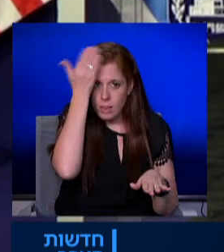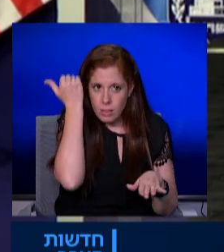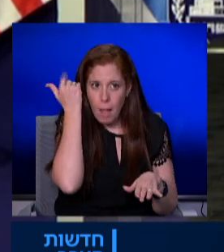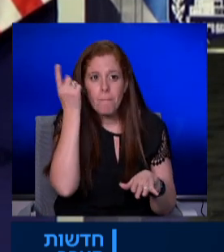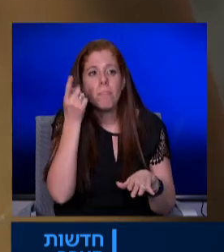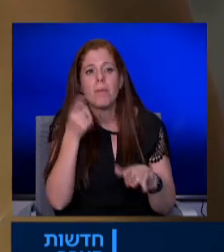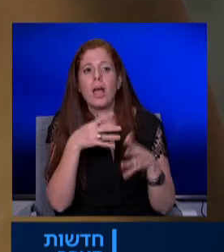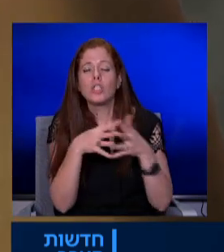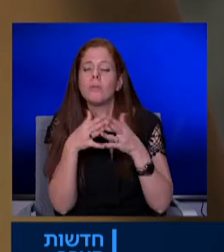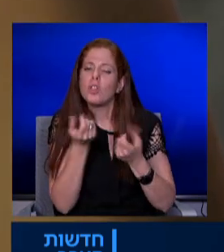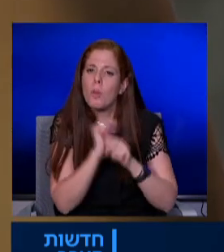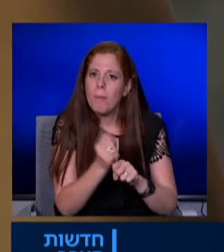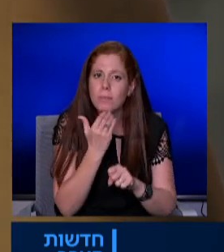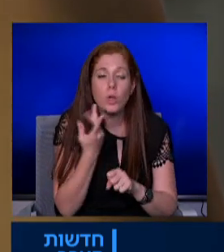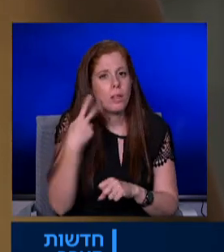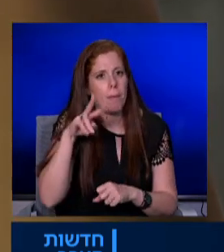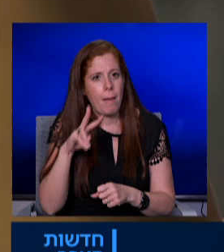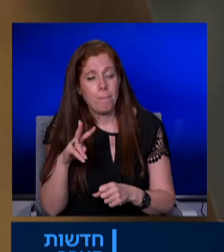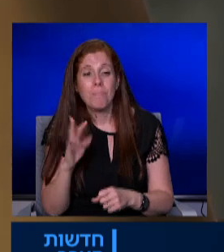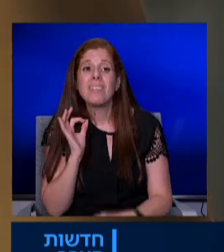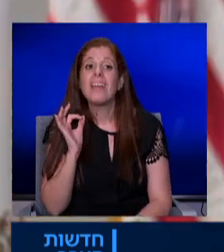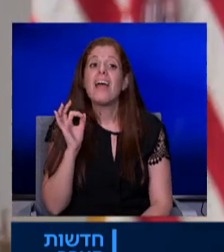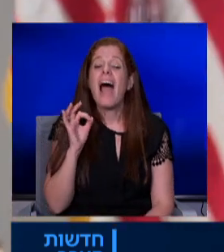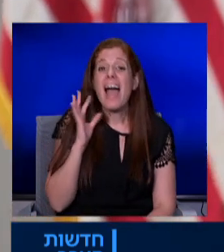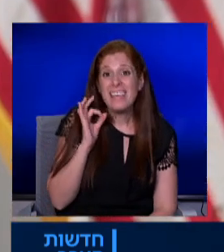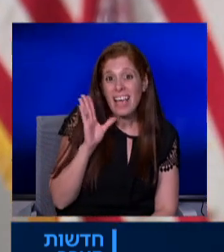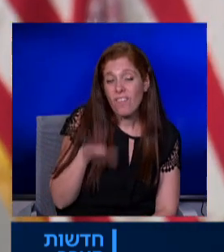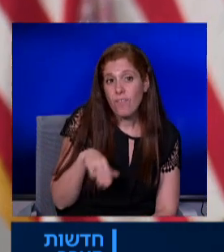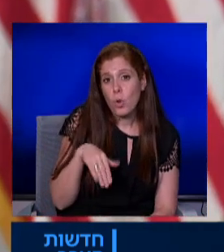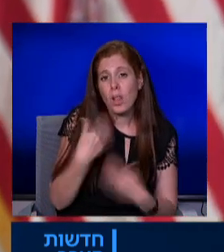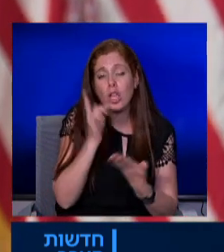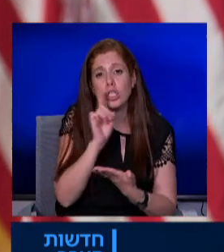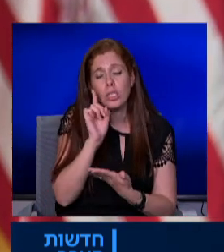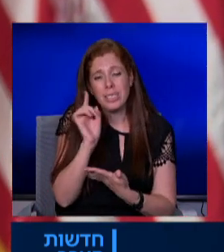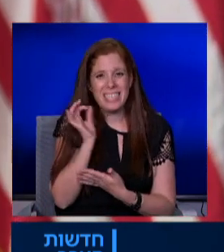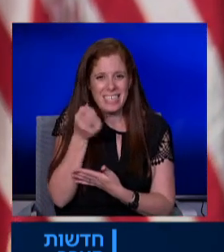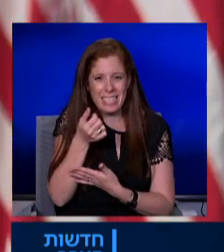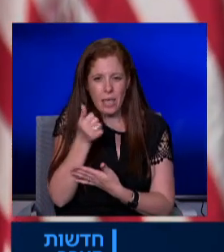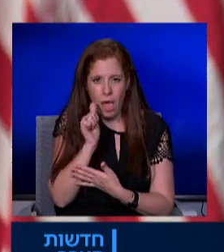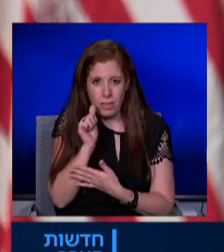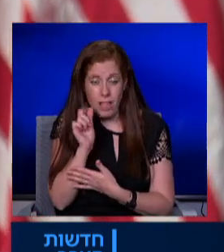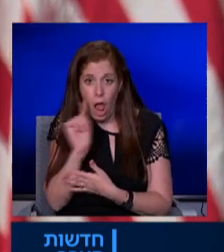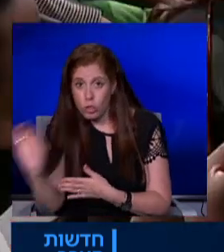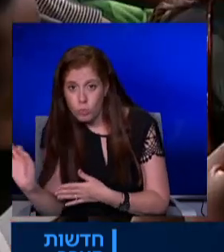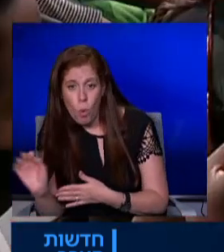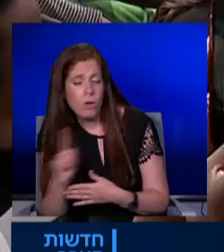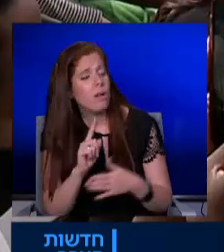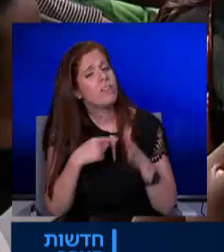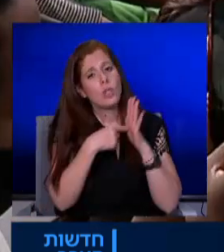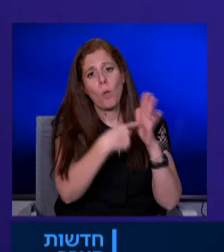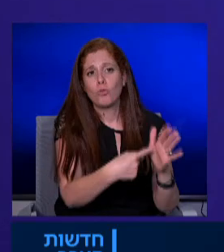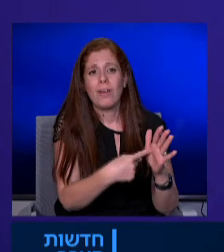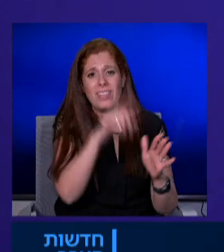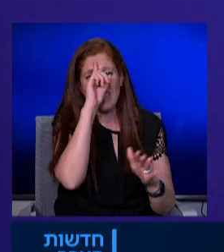never before. היקב אפילו קרא יין על שמו. אבל המדיניות הזו ודאי אינה משקפת את זו של הממשל